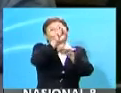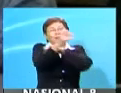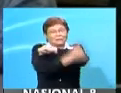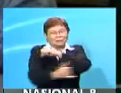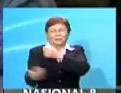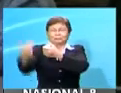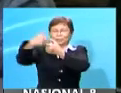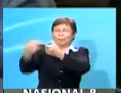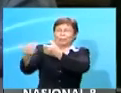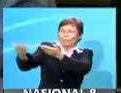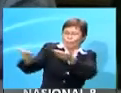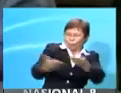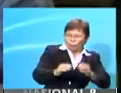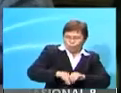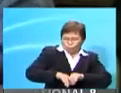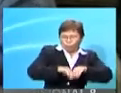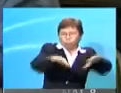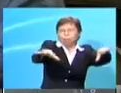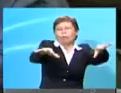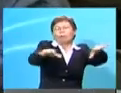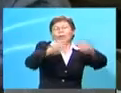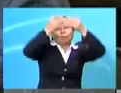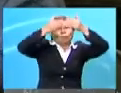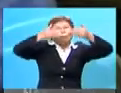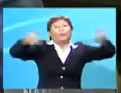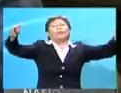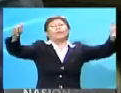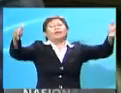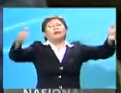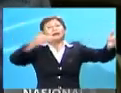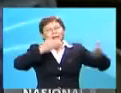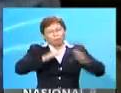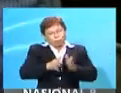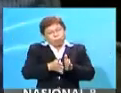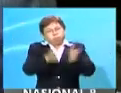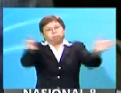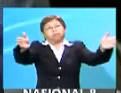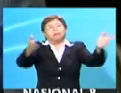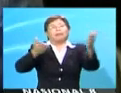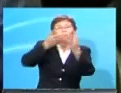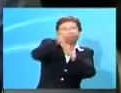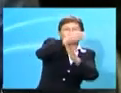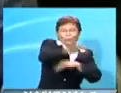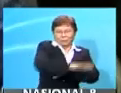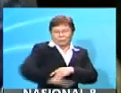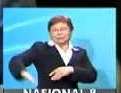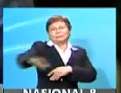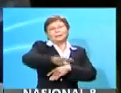negara terlibat untuk mengembangkan pendekatan terbuka secara lebih meluas melalui Rantau